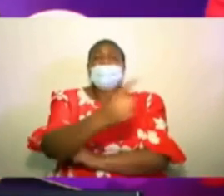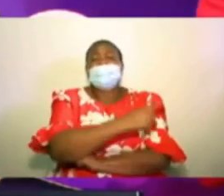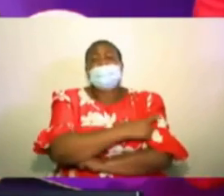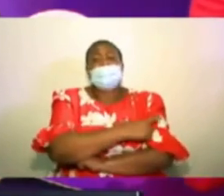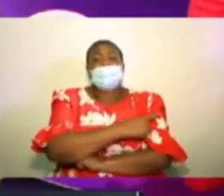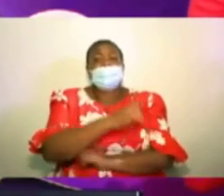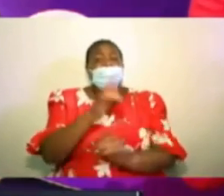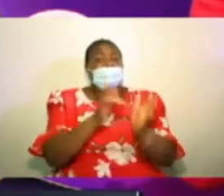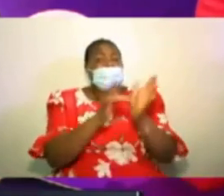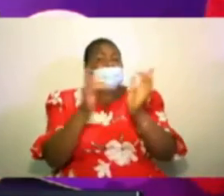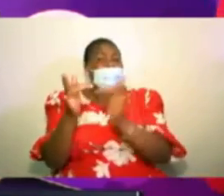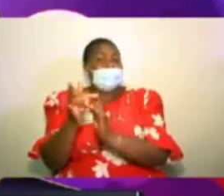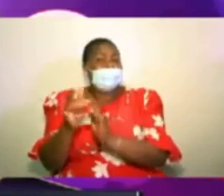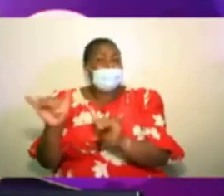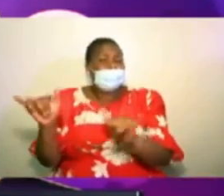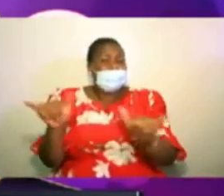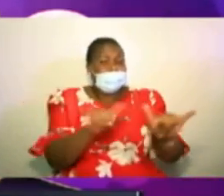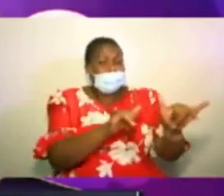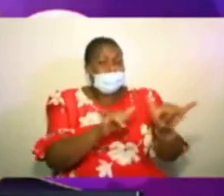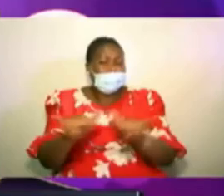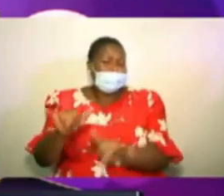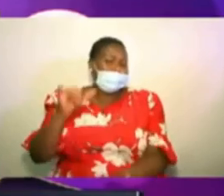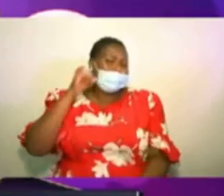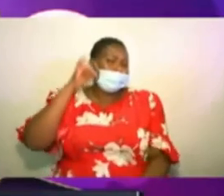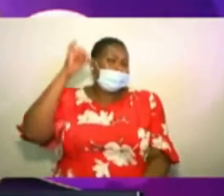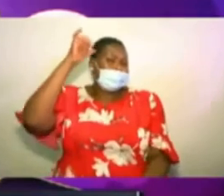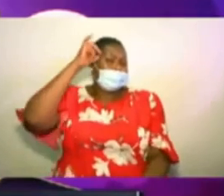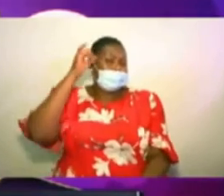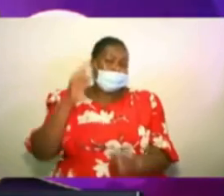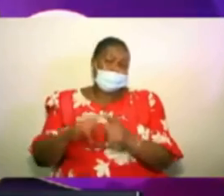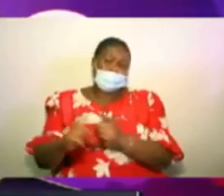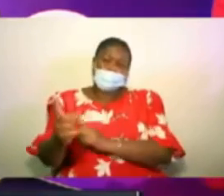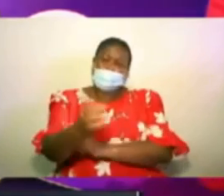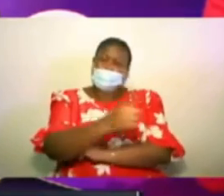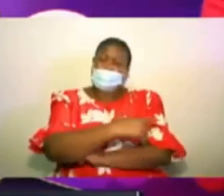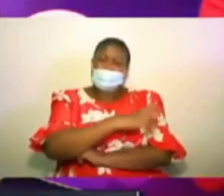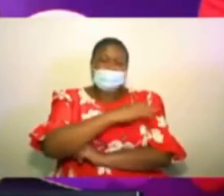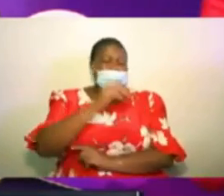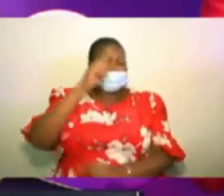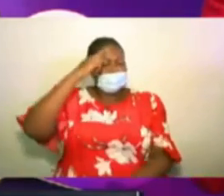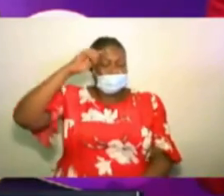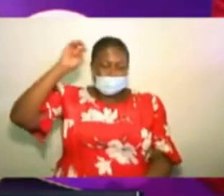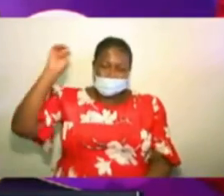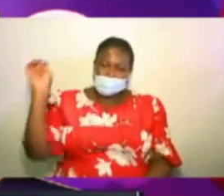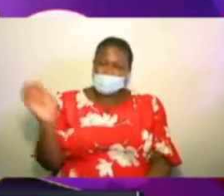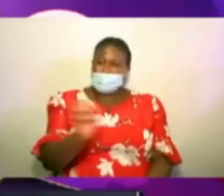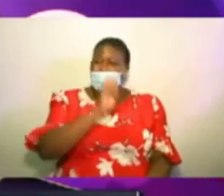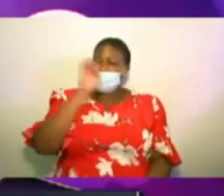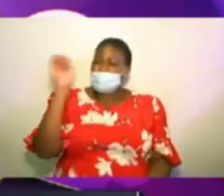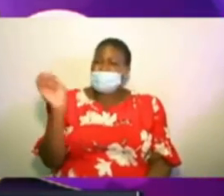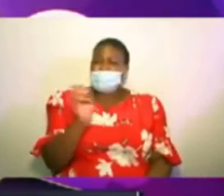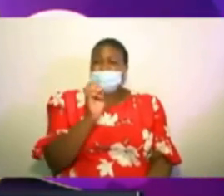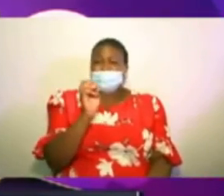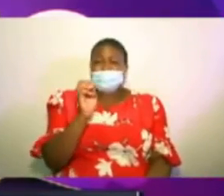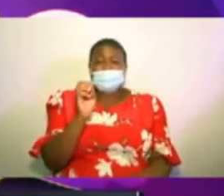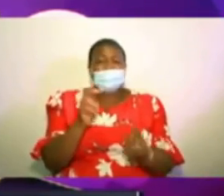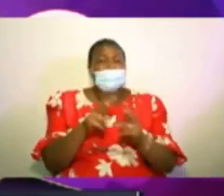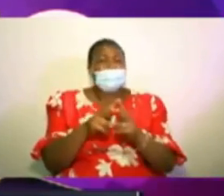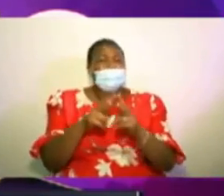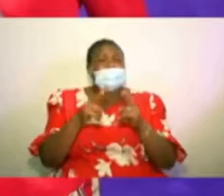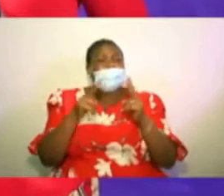Christ is the same yesterday, car today, Jésus-Christ and forever. Car Jésus-Christ est le même hier, aujourd'hui et à jamais. And so,